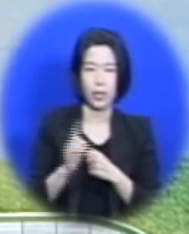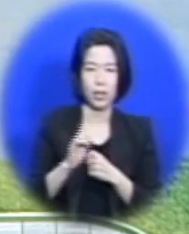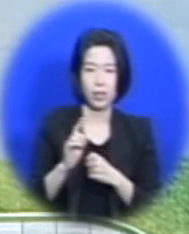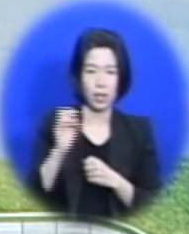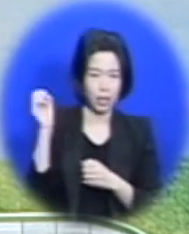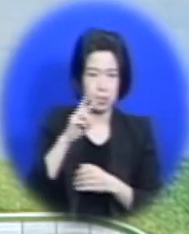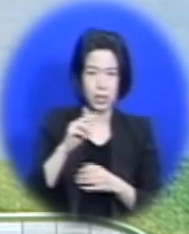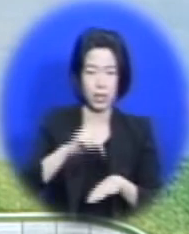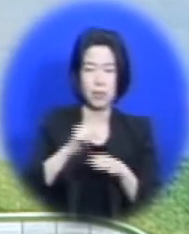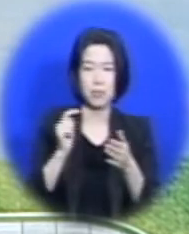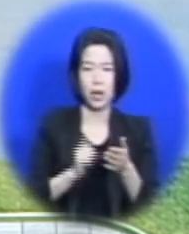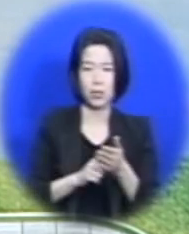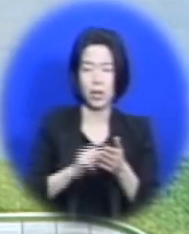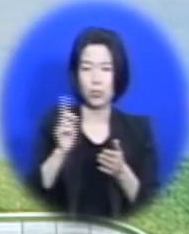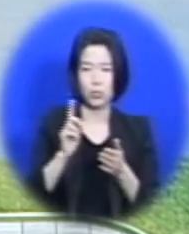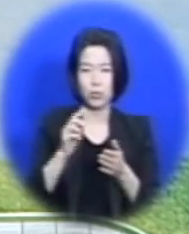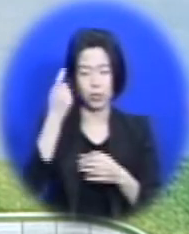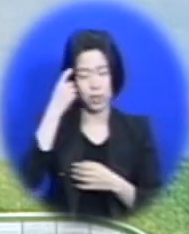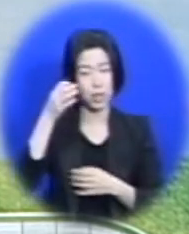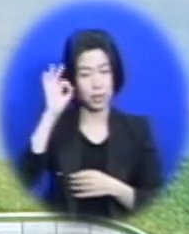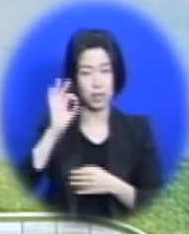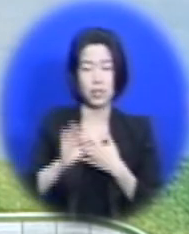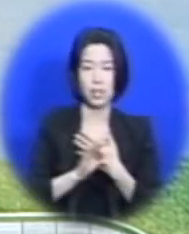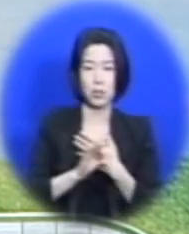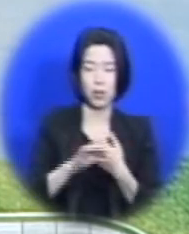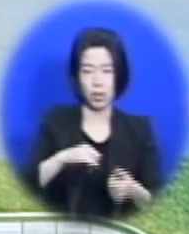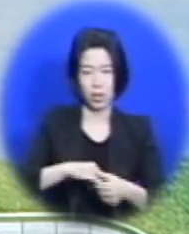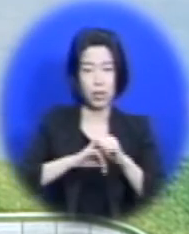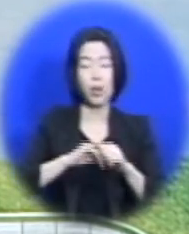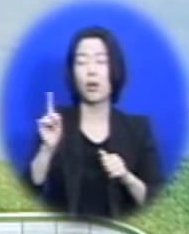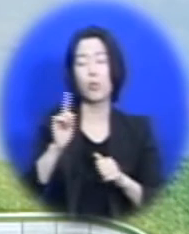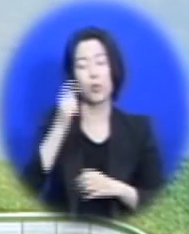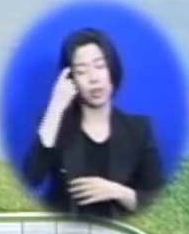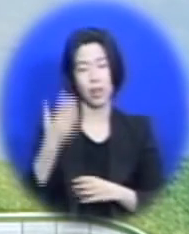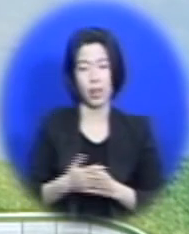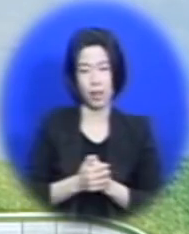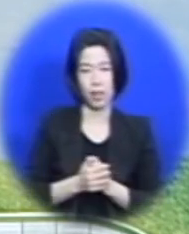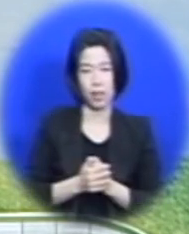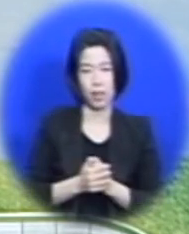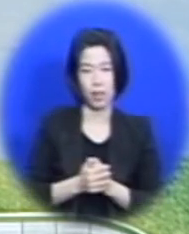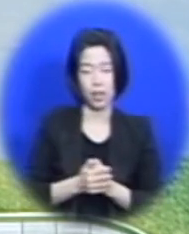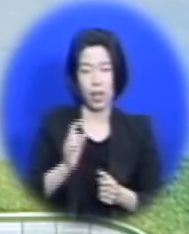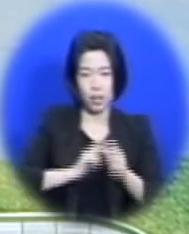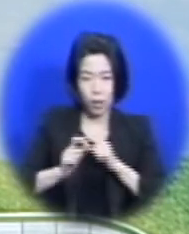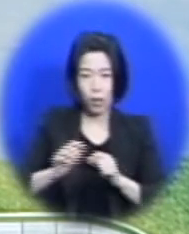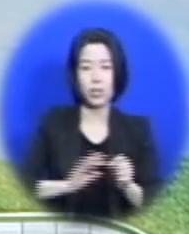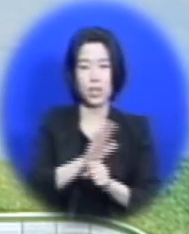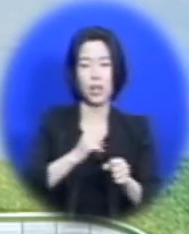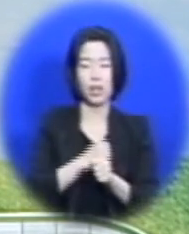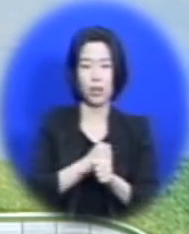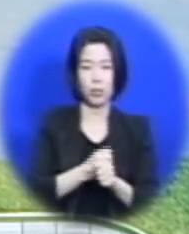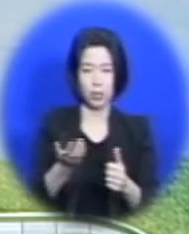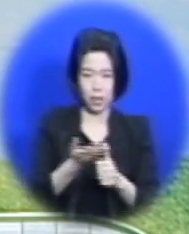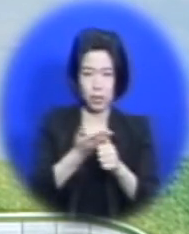갑자기 마음에 무슨 생각이 드느냐 하면 기용하면 어떠냐. 더 사랑하고 기르면